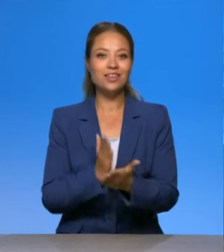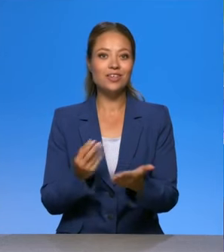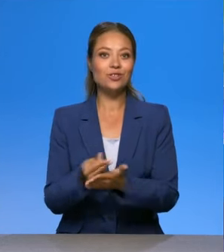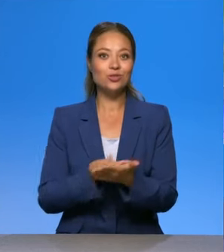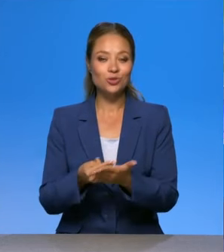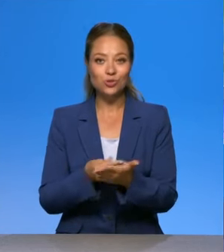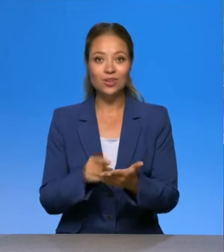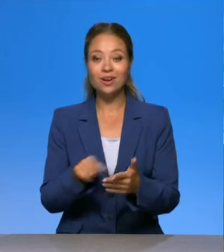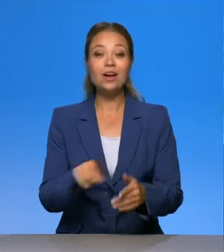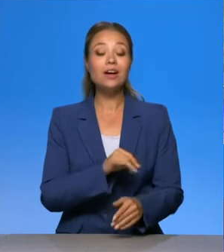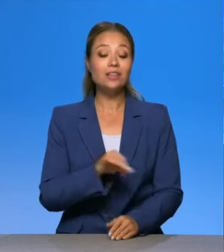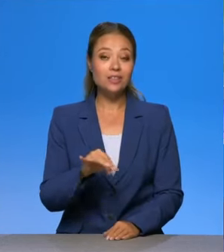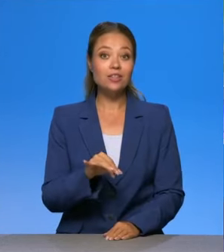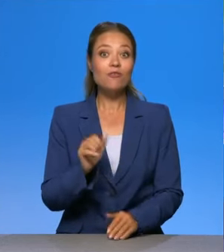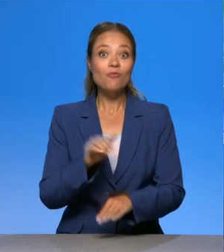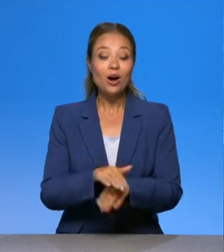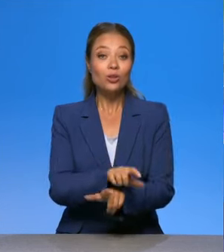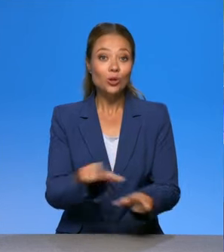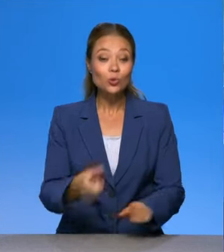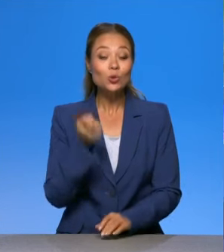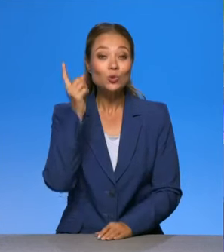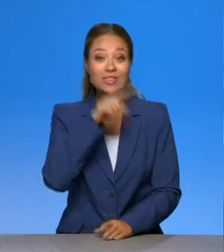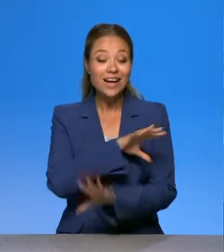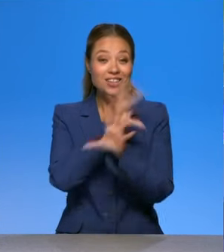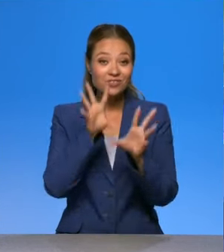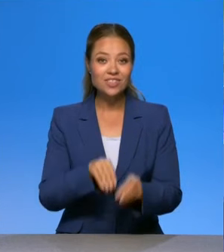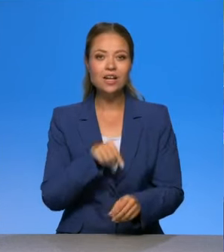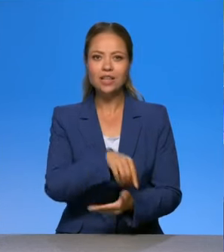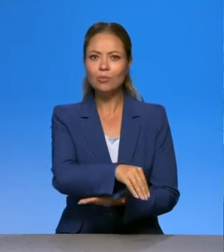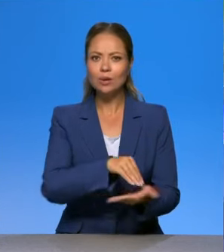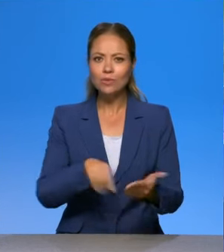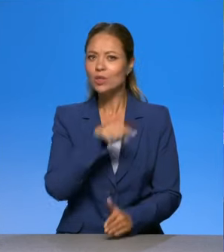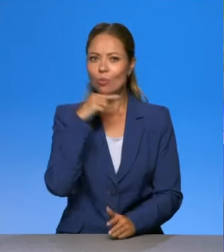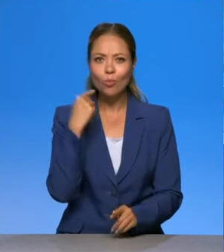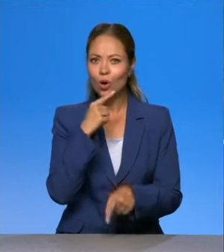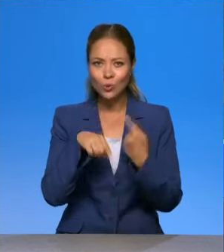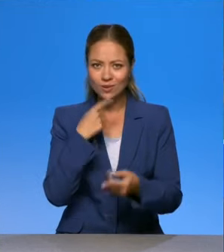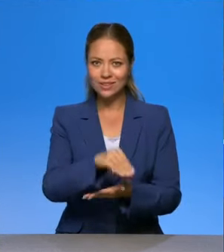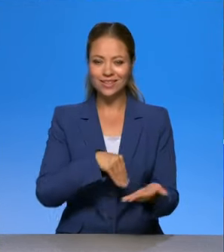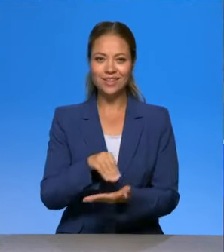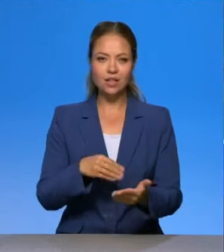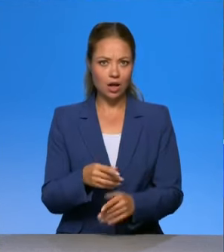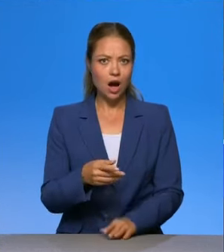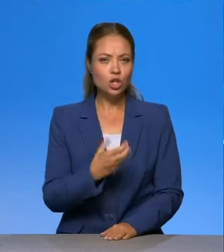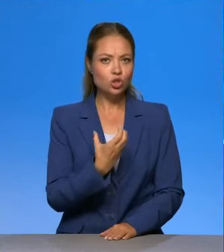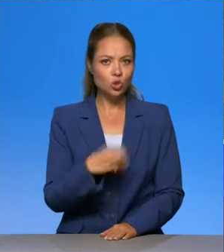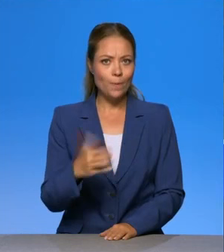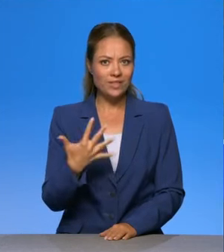всех узнали. То есть они узнали всех. Там написано по-русски, и там невозможно... Полтора века прошло. Прошло полтора